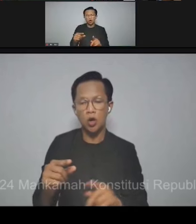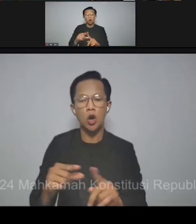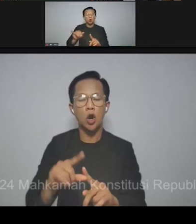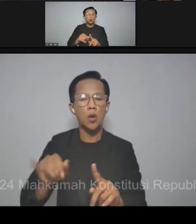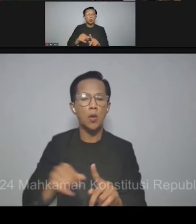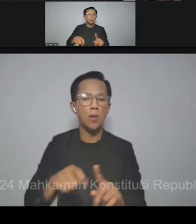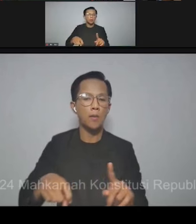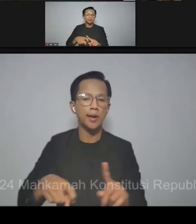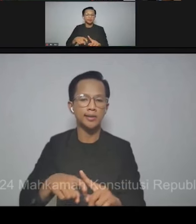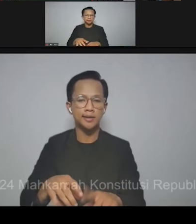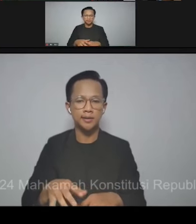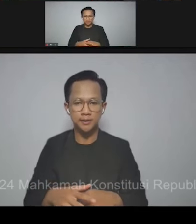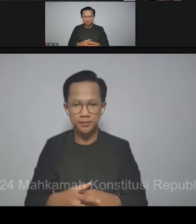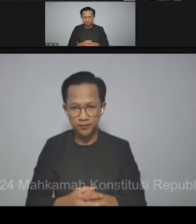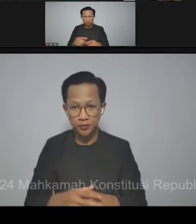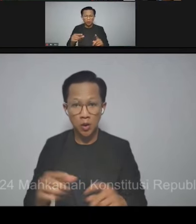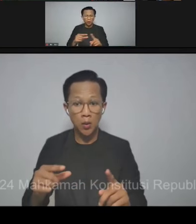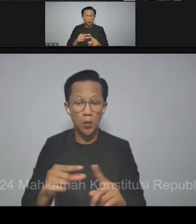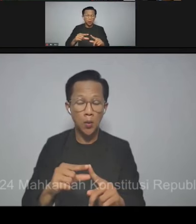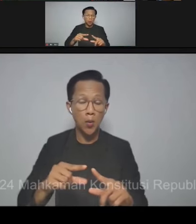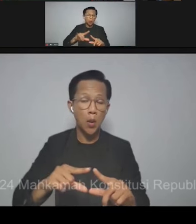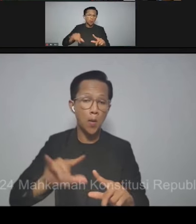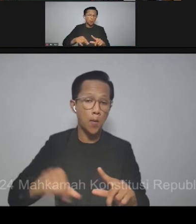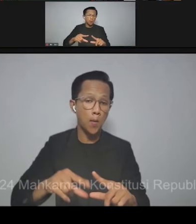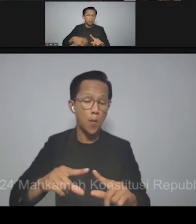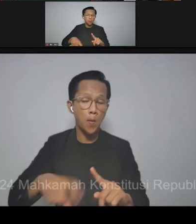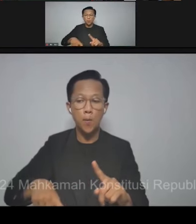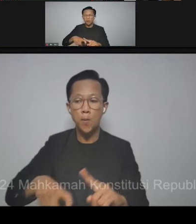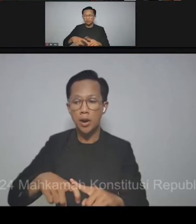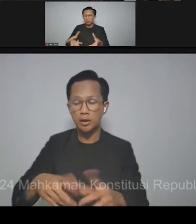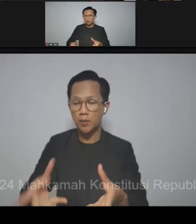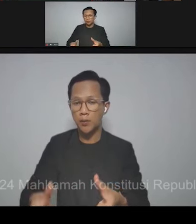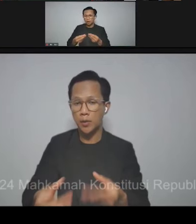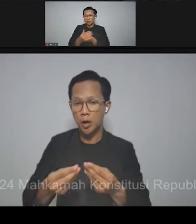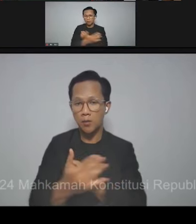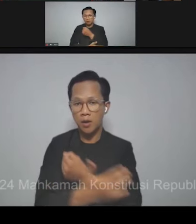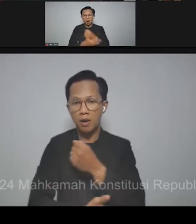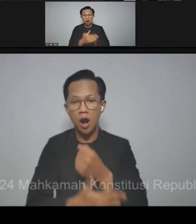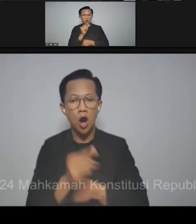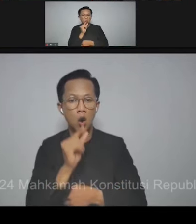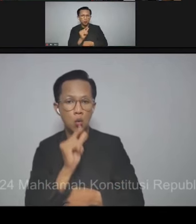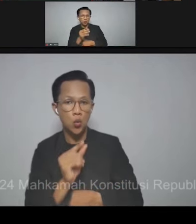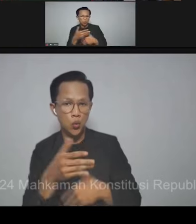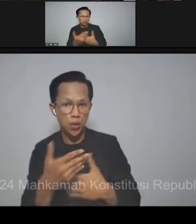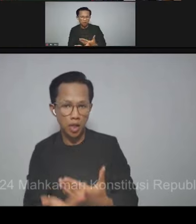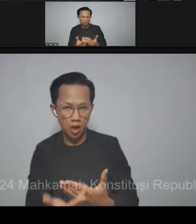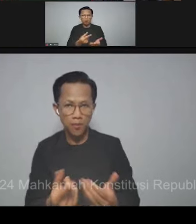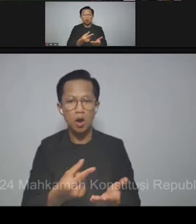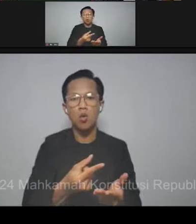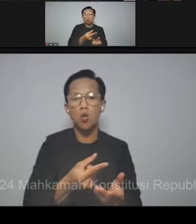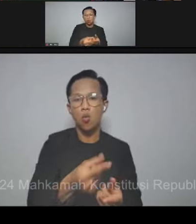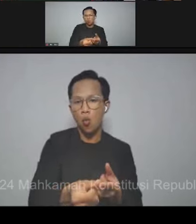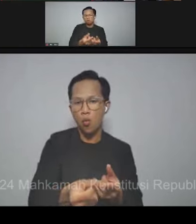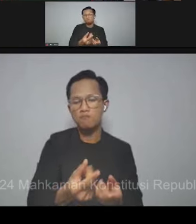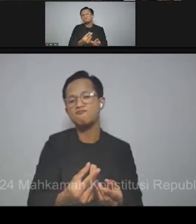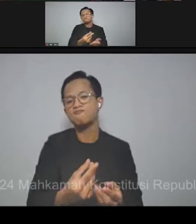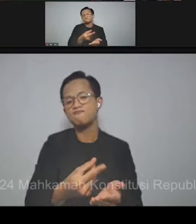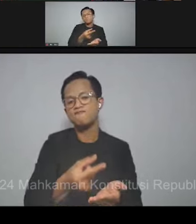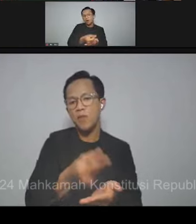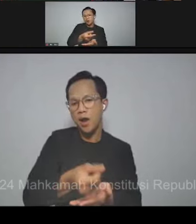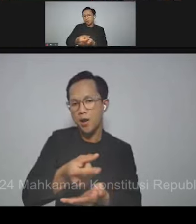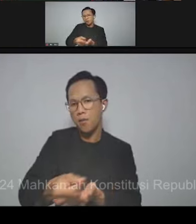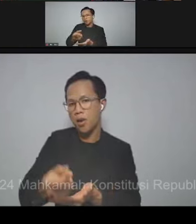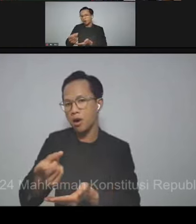bahwa pajak merupakan bagian dari penerimaan negara yang bersifat memaksa digunakan untuk membiayai pengeluaran-pengeluaran negara yang bersifat rutin dan